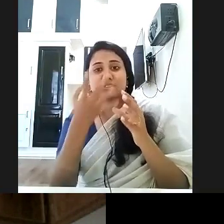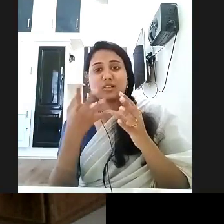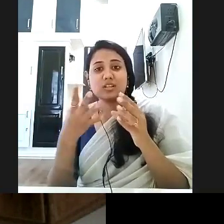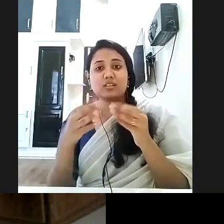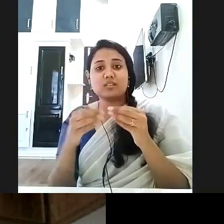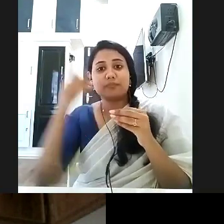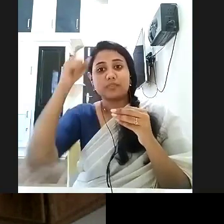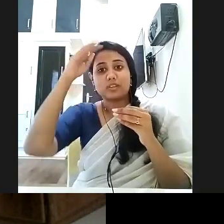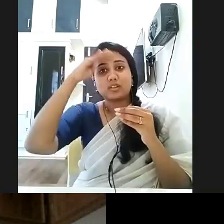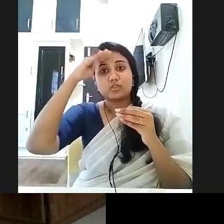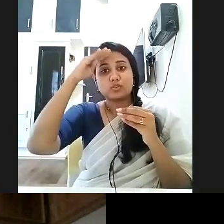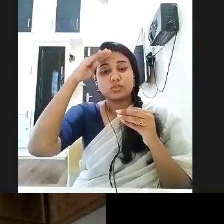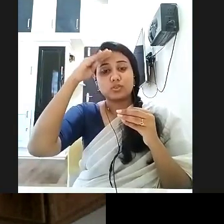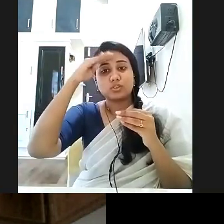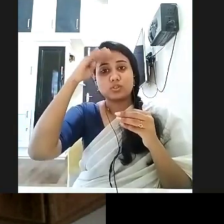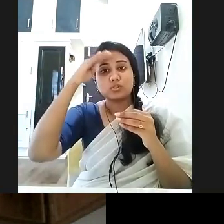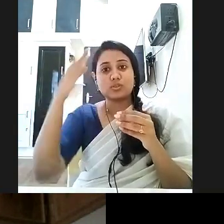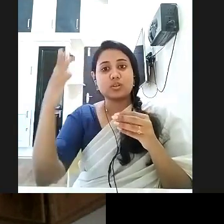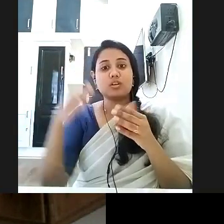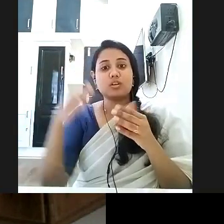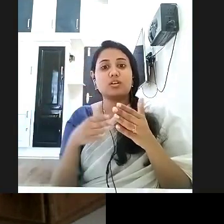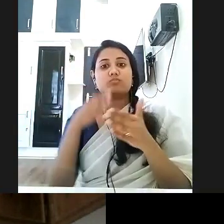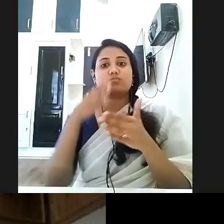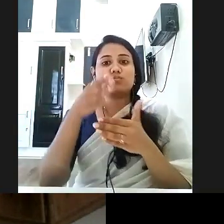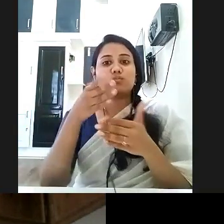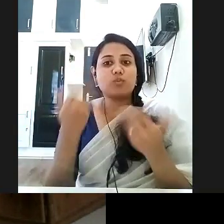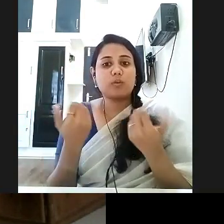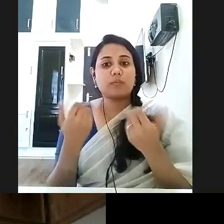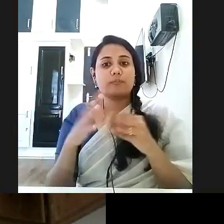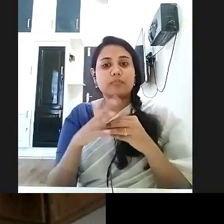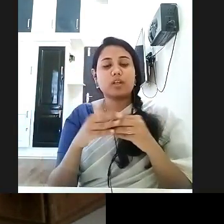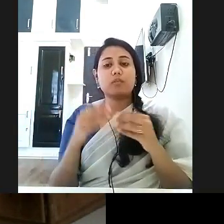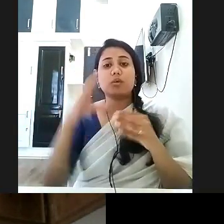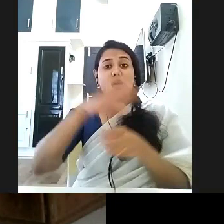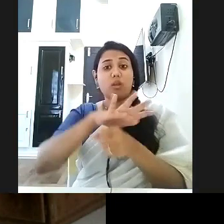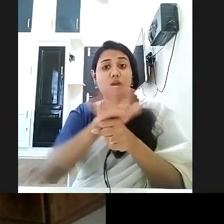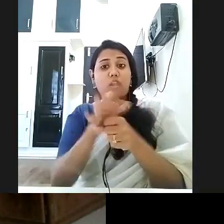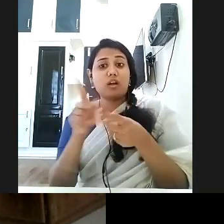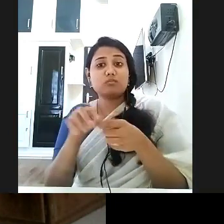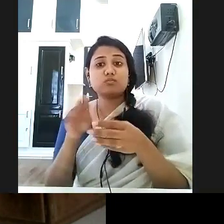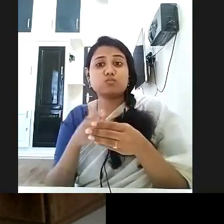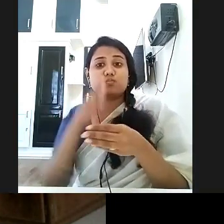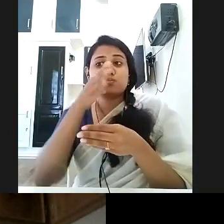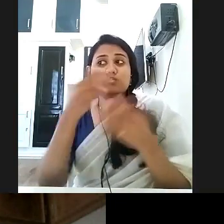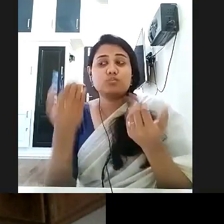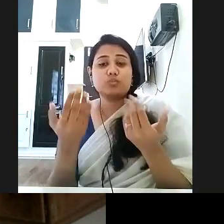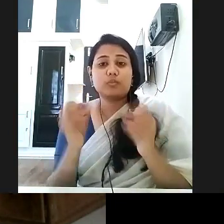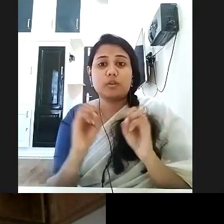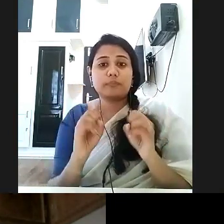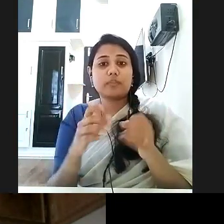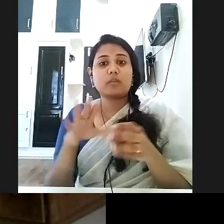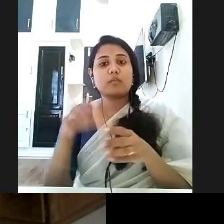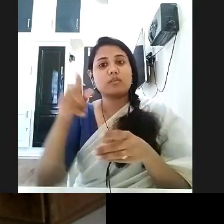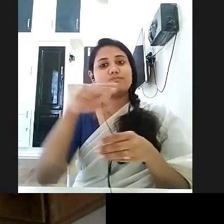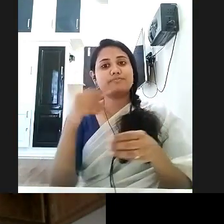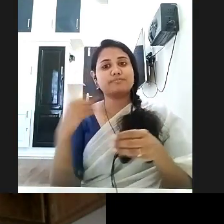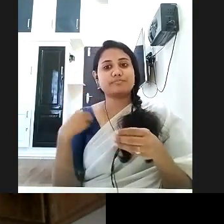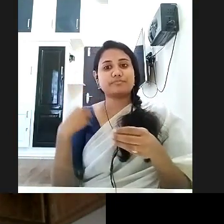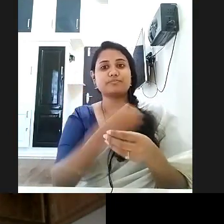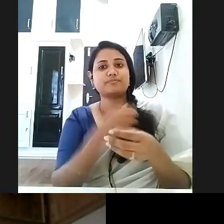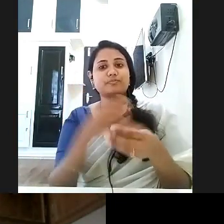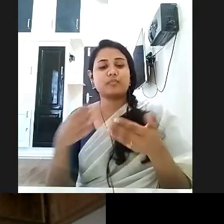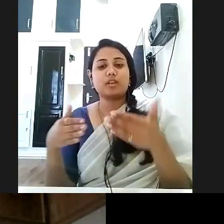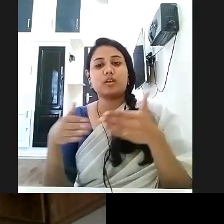ഒരു കുട്ടിയുടെ കാര്യം പറഞ്ഞല്ലോ, മാഡത്തിനെ കാണുമ്പോൾ കോവിഡ് കാലമായി അവിടെ പോകാൻ ബുദ്ധിമുട്ടുണ്ട്. അന്നേരം ഇനിയിപ്പം മാഡത്തിന്റെ ക്ലിനിക്കിലേക്ക് വന്നു കഴിഞ്ഞാൽ നമുക്ക് ആ ഒരു